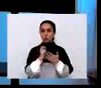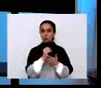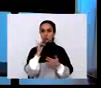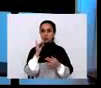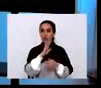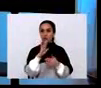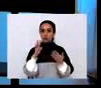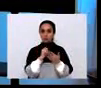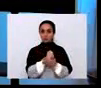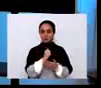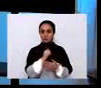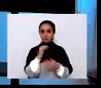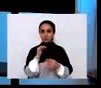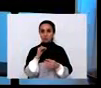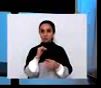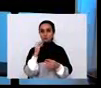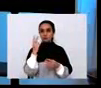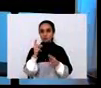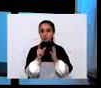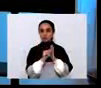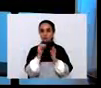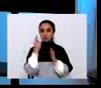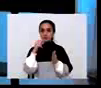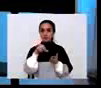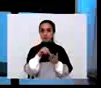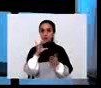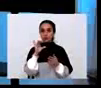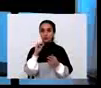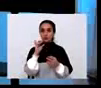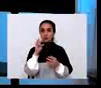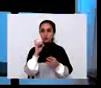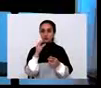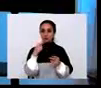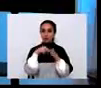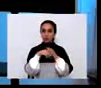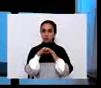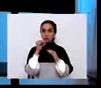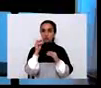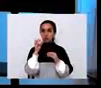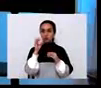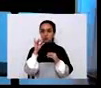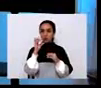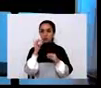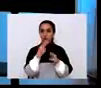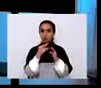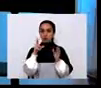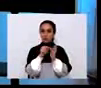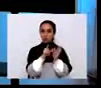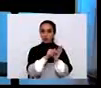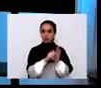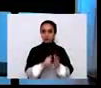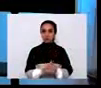и неудачи. Две пары однородных членов. Внутри союзы соединяют их